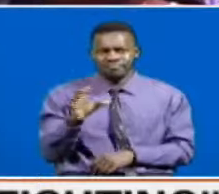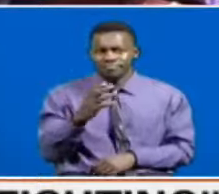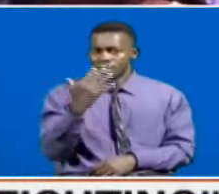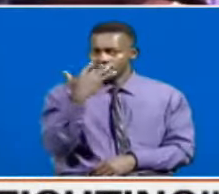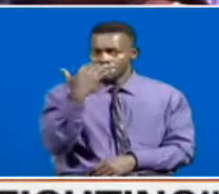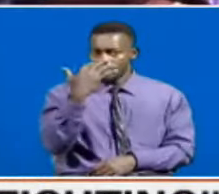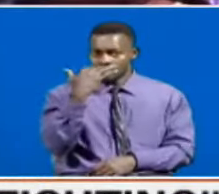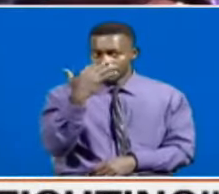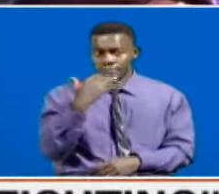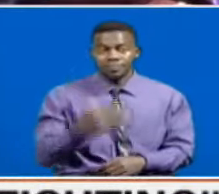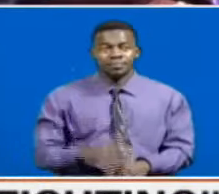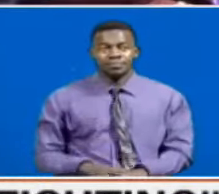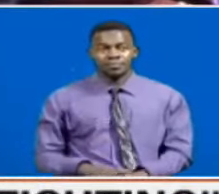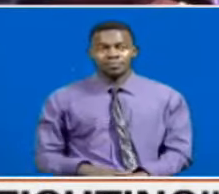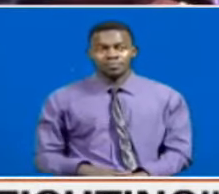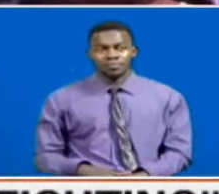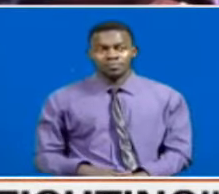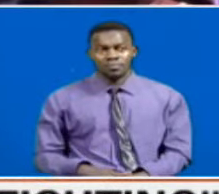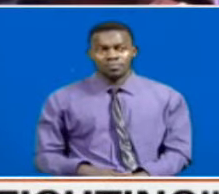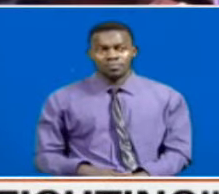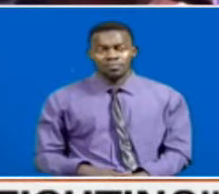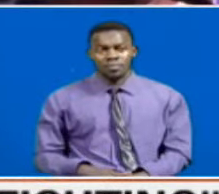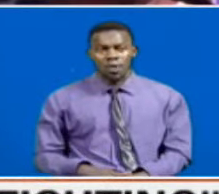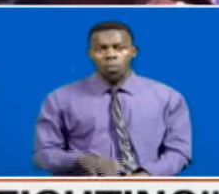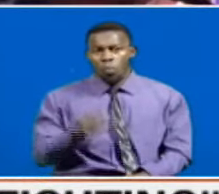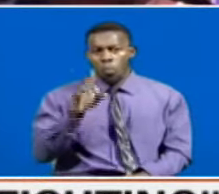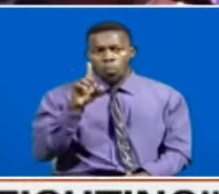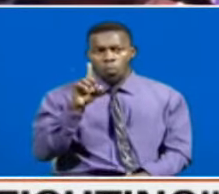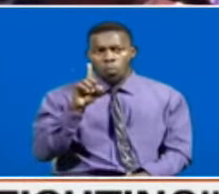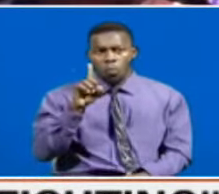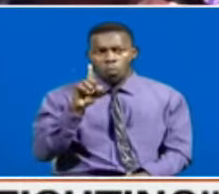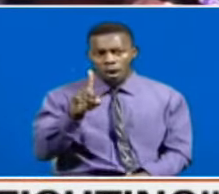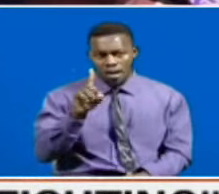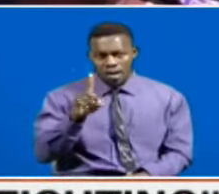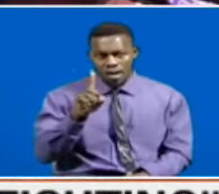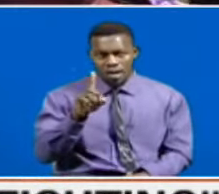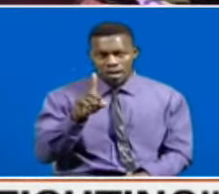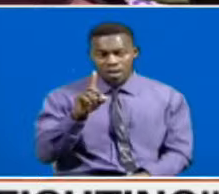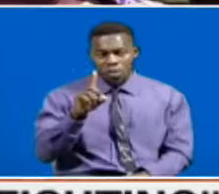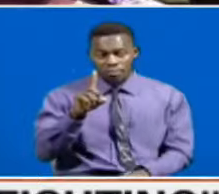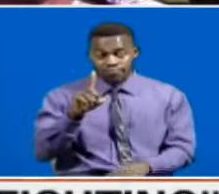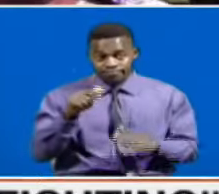bull ilimtunga direct in the neck, hiyo ndio ilimua.